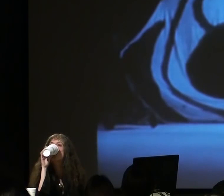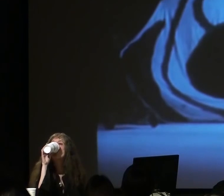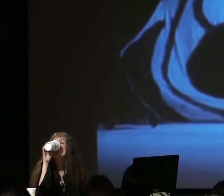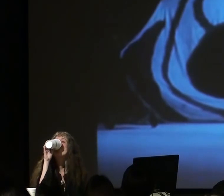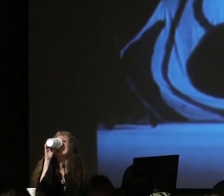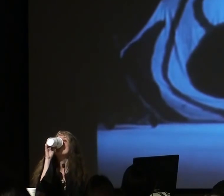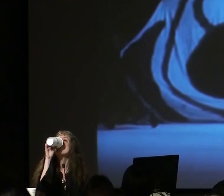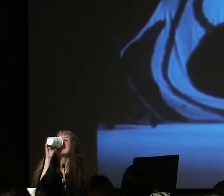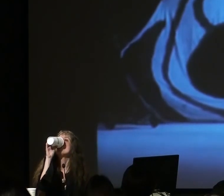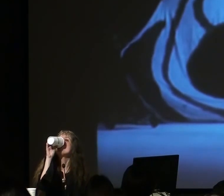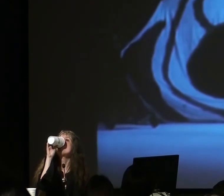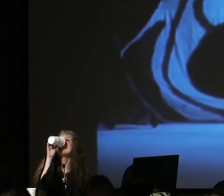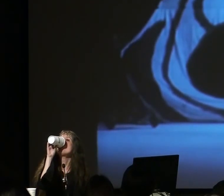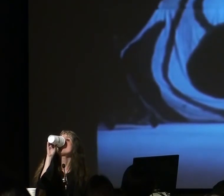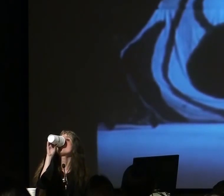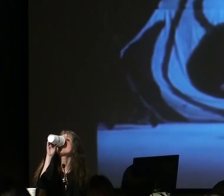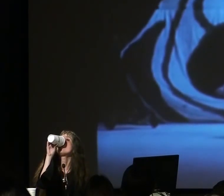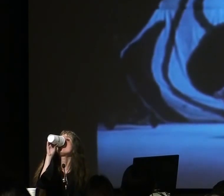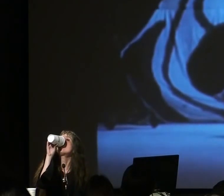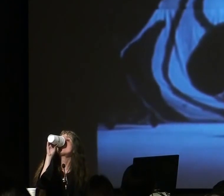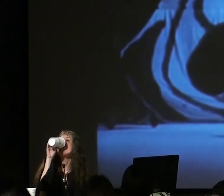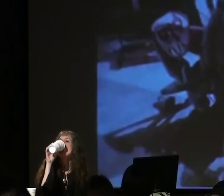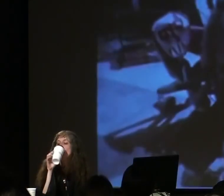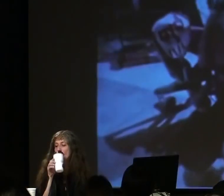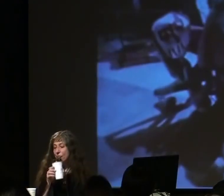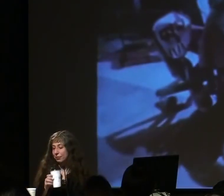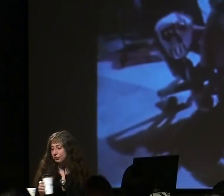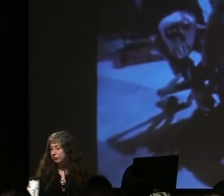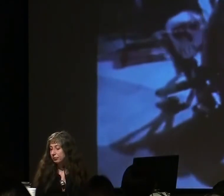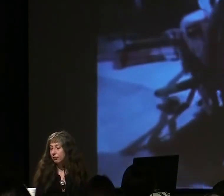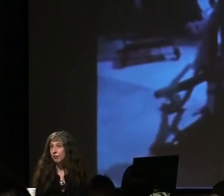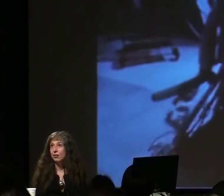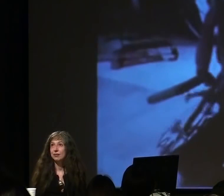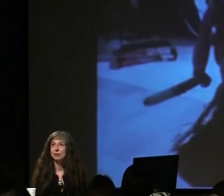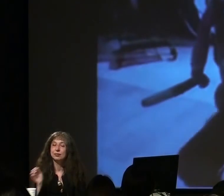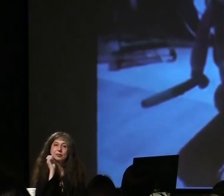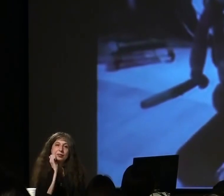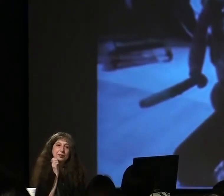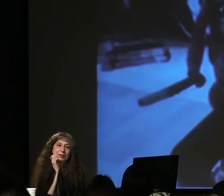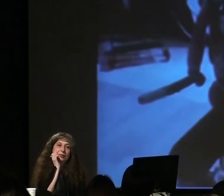Существо набрасывает на персонажа в плаще то, что оно тащило по земле несколько секунд назад.